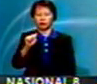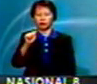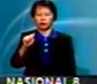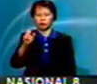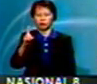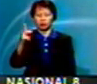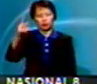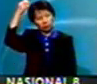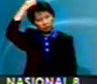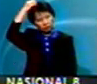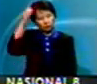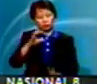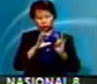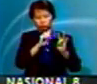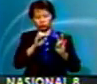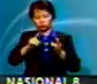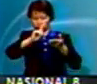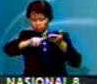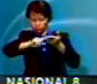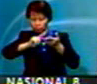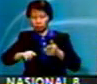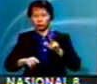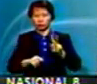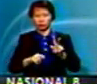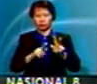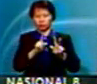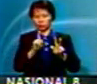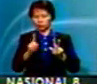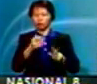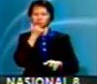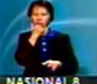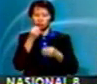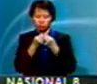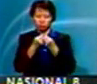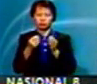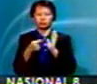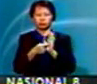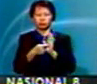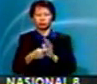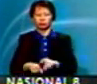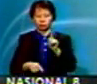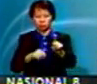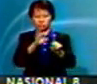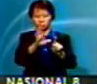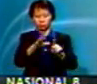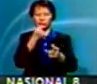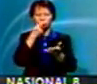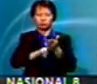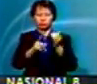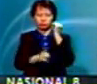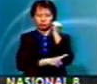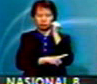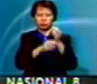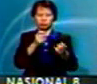Selangor. Lebih 700 kenderaan diperiksa dan 311 jumlah kesalahan dicatatkan. 195 notis saman serta